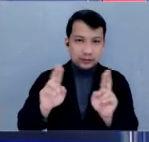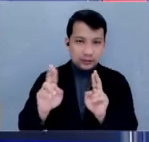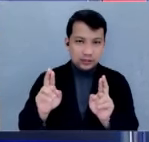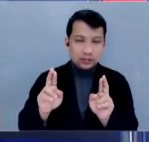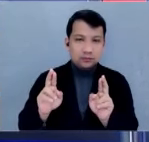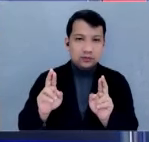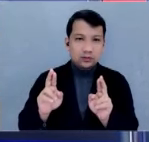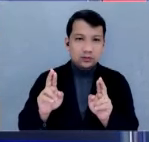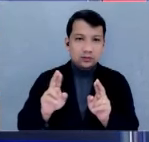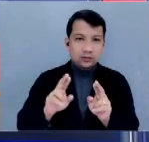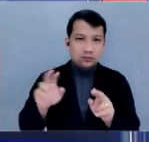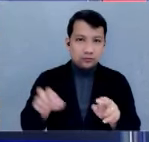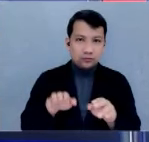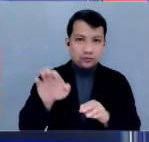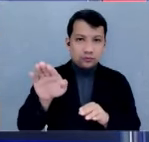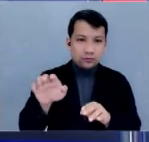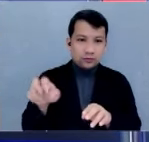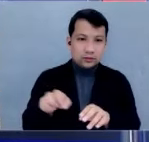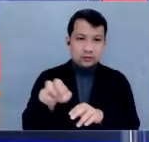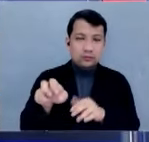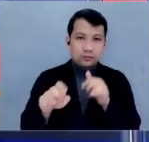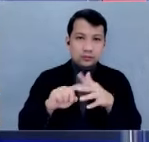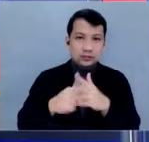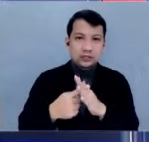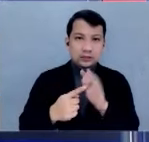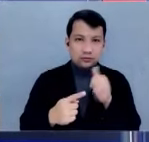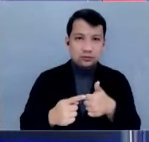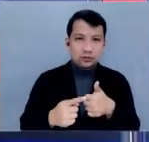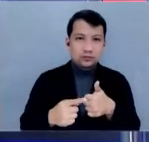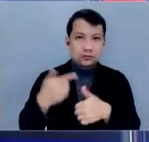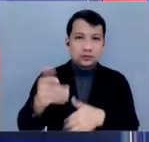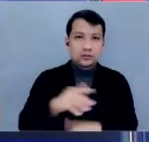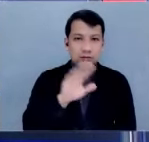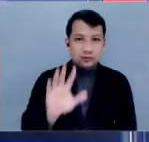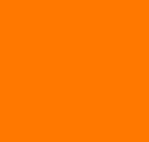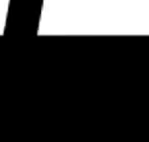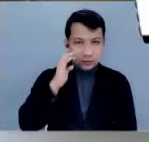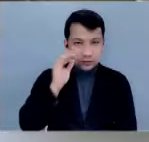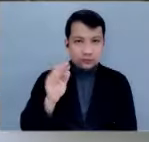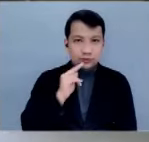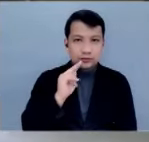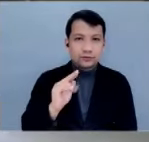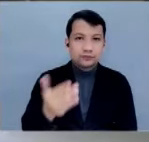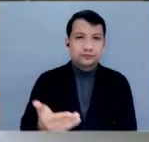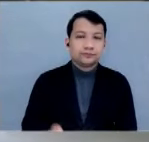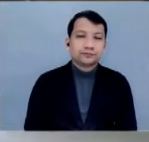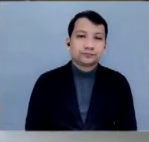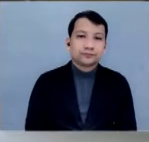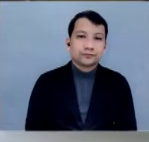paglalayag na magsisimula na bukas. Nasa frontline ng balitang yan, si Elaine Fulgencio.